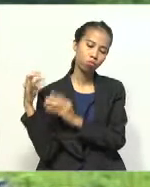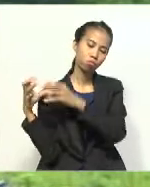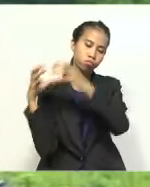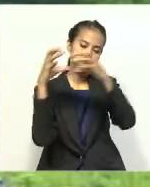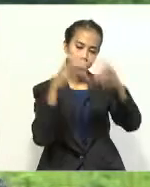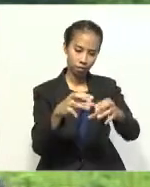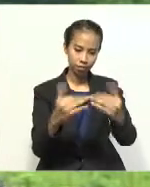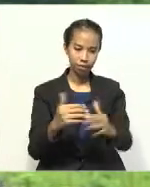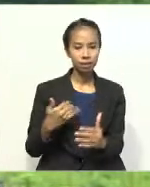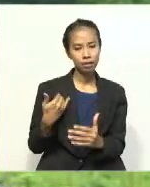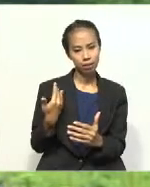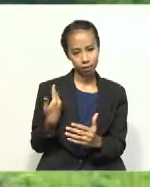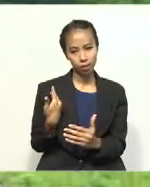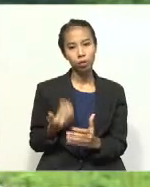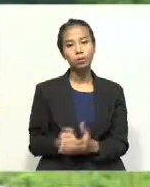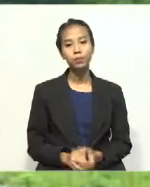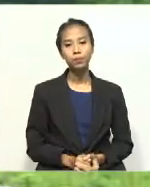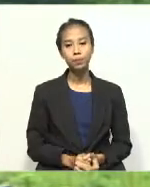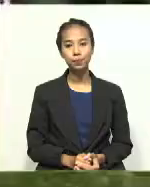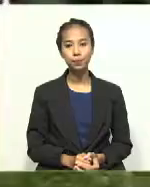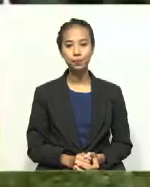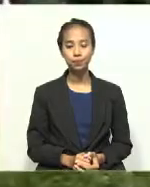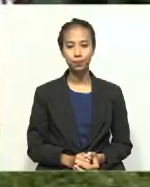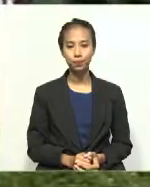ซึ่งก็มีความคืบหน้าเป็นอย่างมากครับ